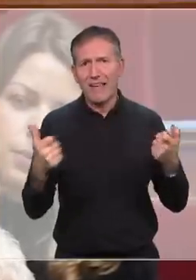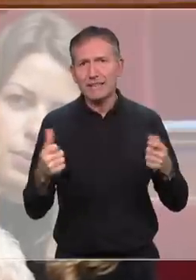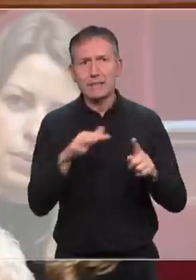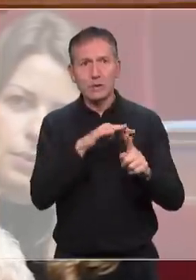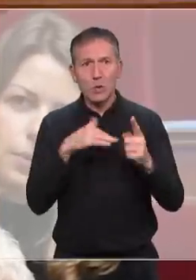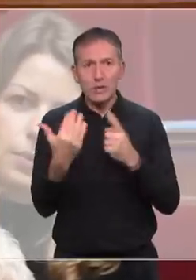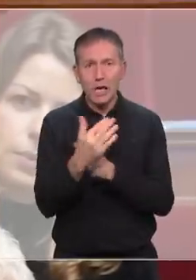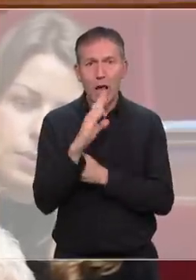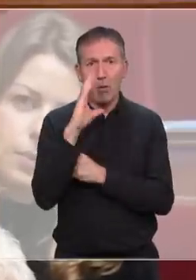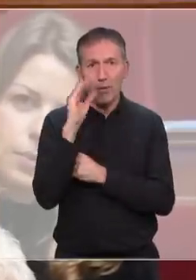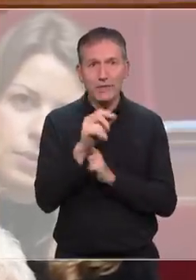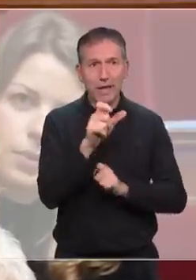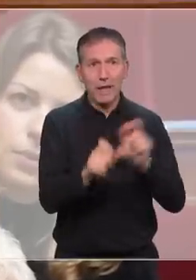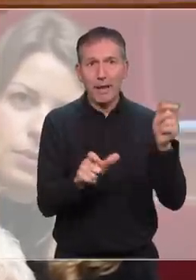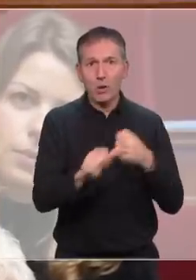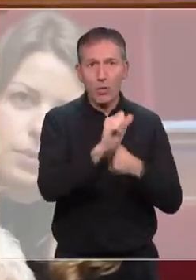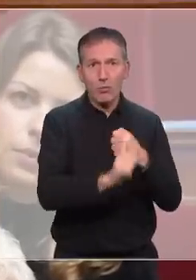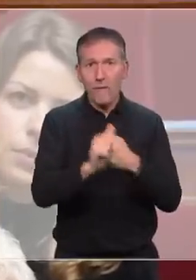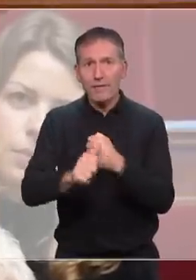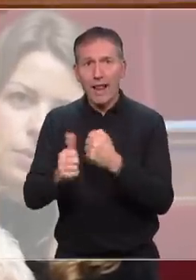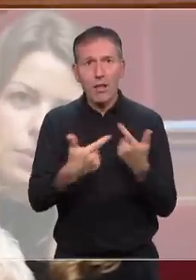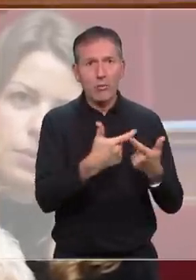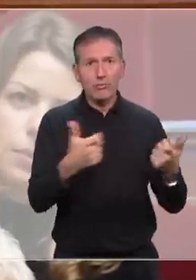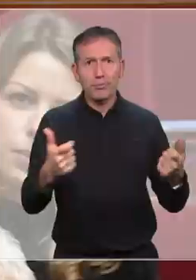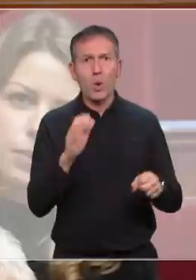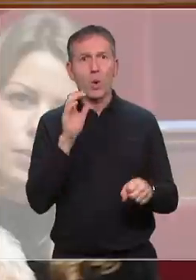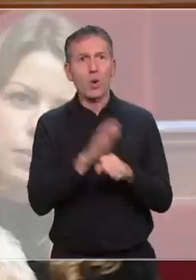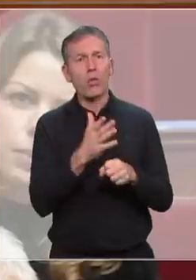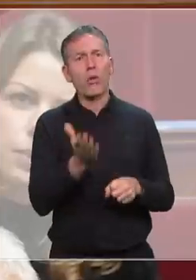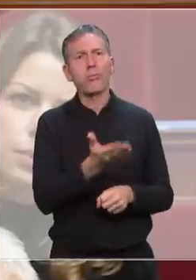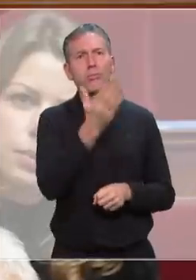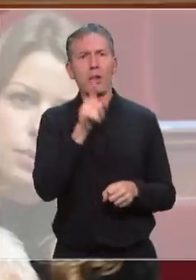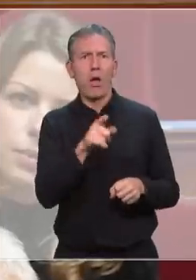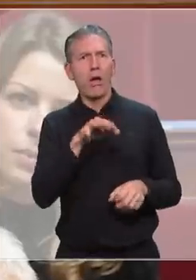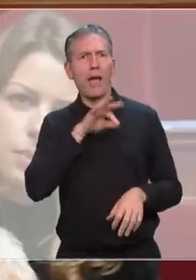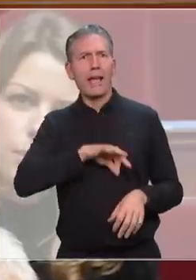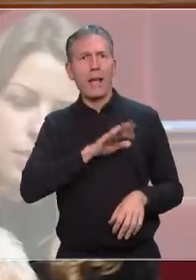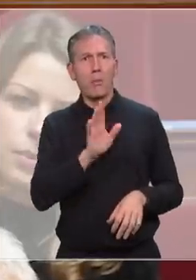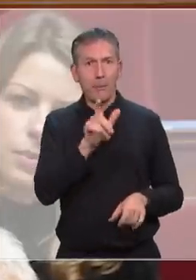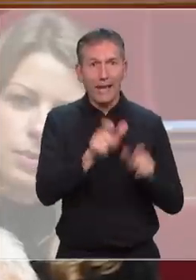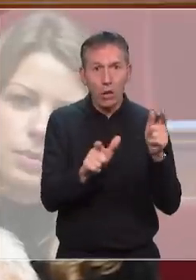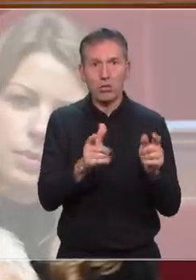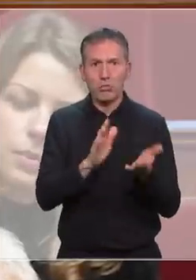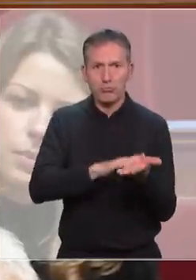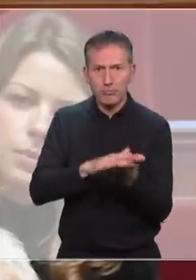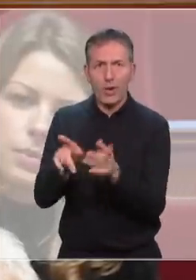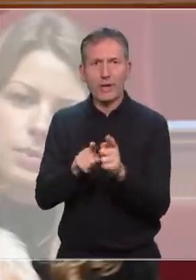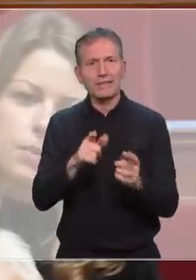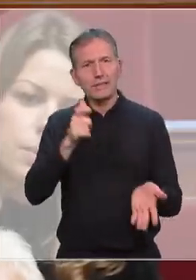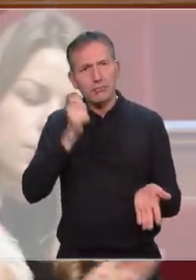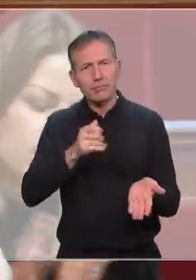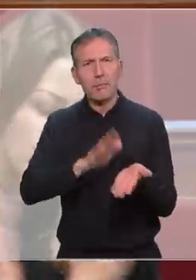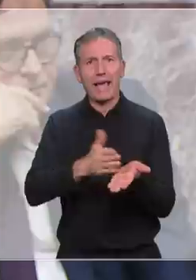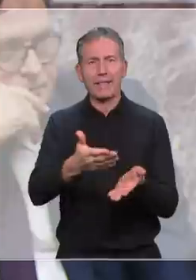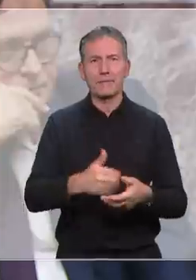des profils qui peuvent y avoir accès, contre les déterminismes, au profit de l'excellence et de la méritocratie républicaine. Je vous remercie.